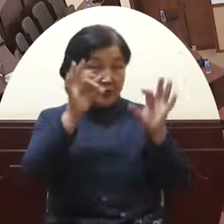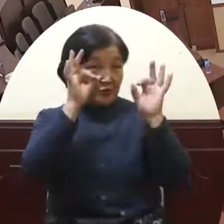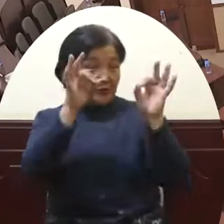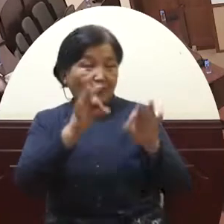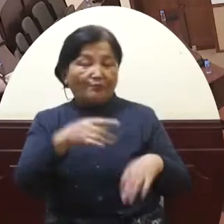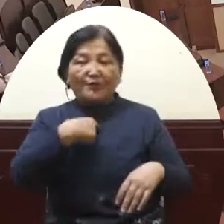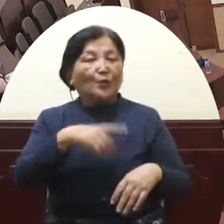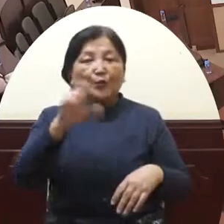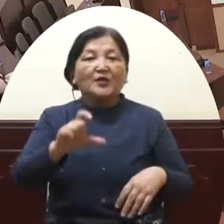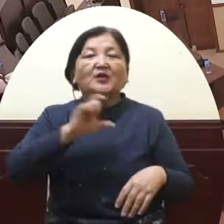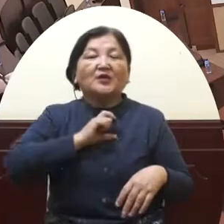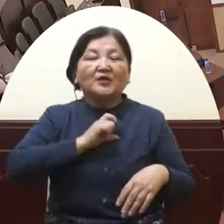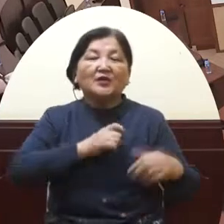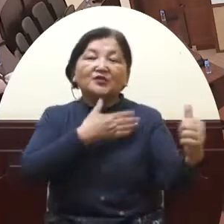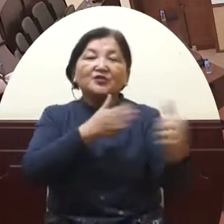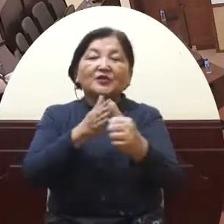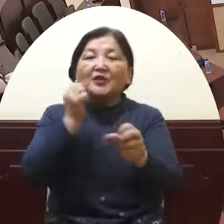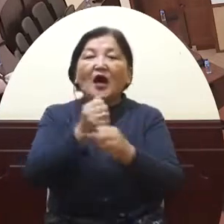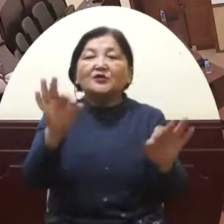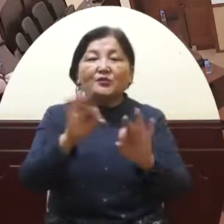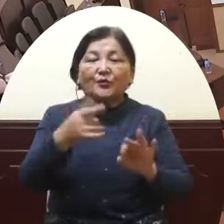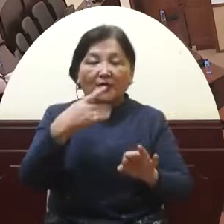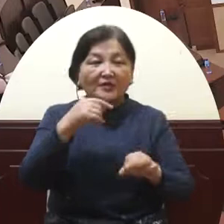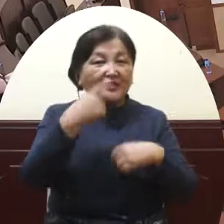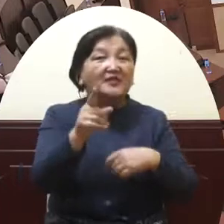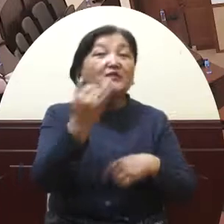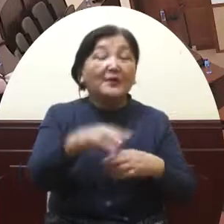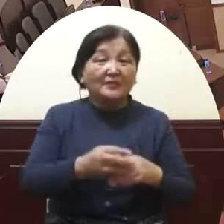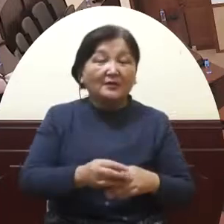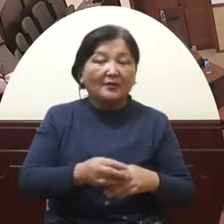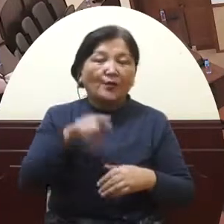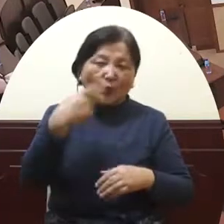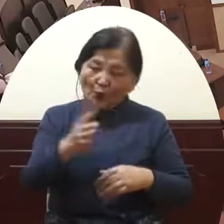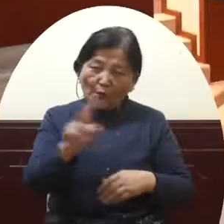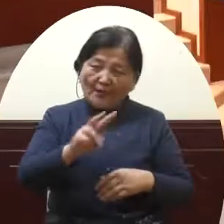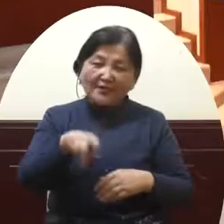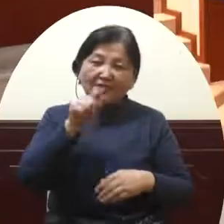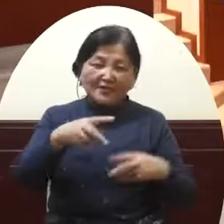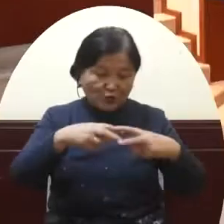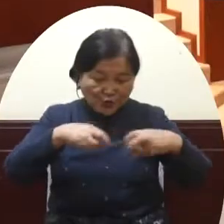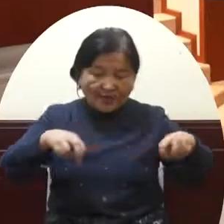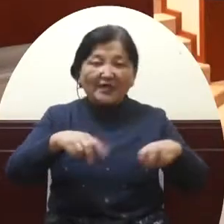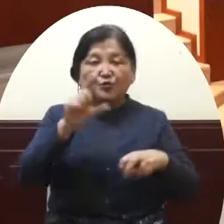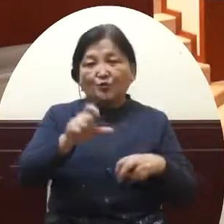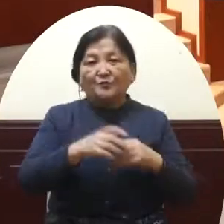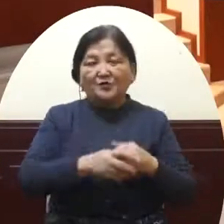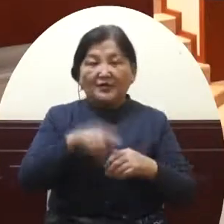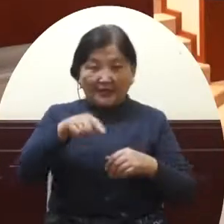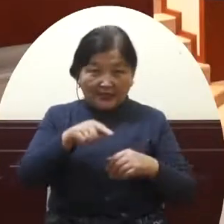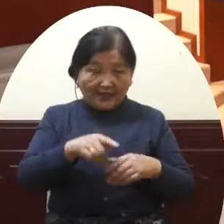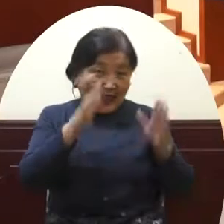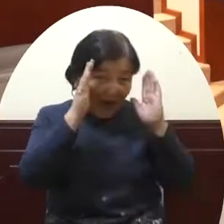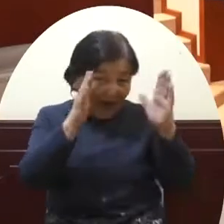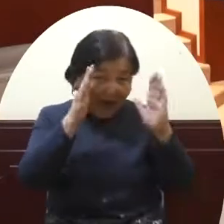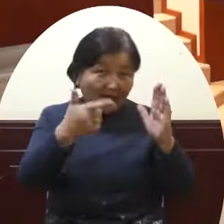эрхийн чиглэлээр ажилддаг шттэ гэж хэлж ирсэн. Гэхдээ чи бас судалгаа хийж идэг юм чи энэ талаар анхаарна гэдэг